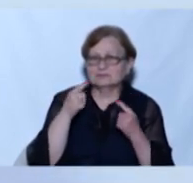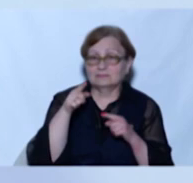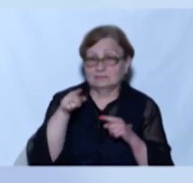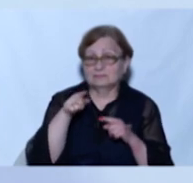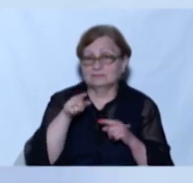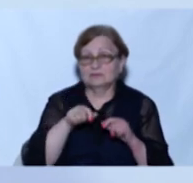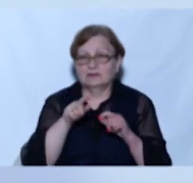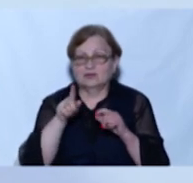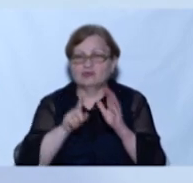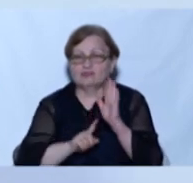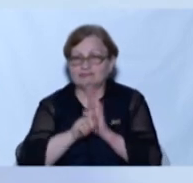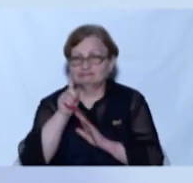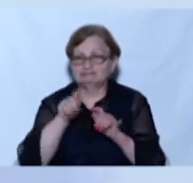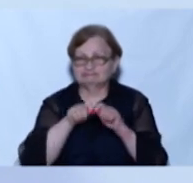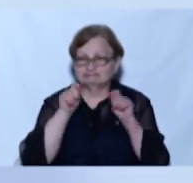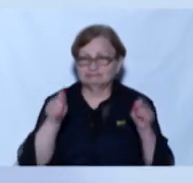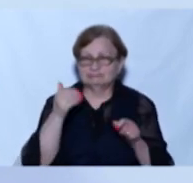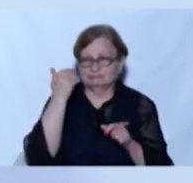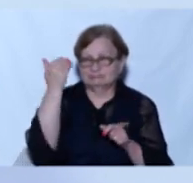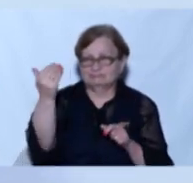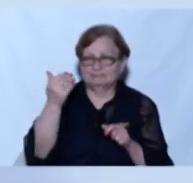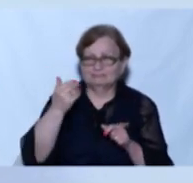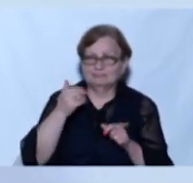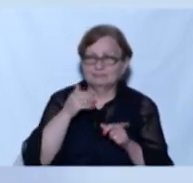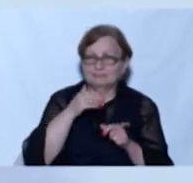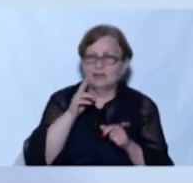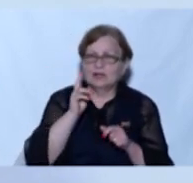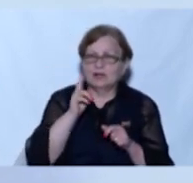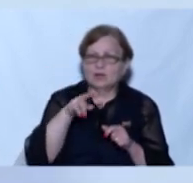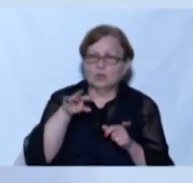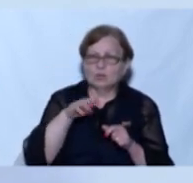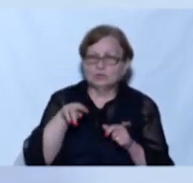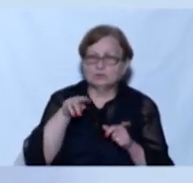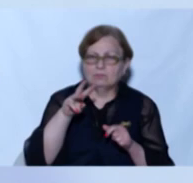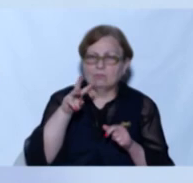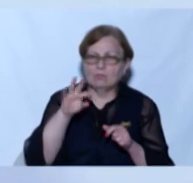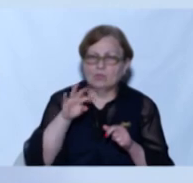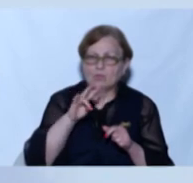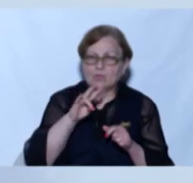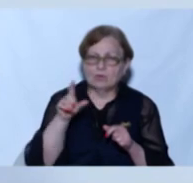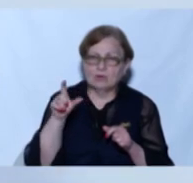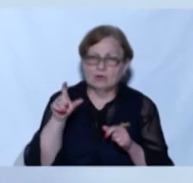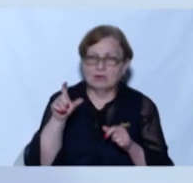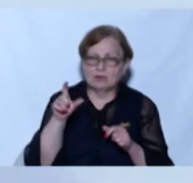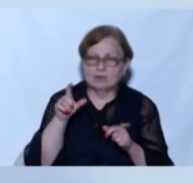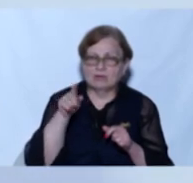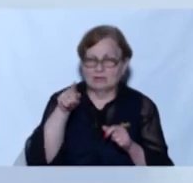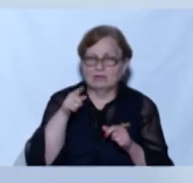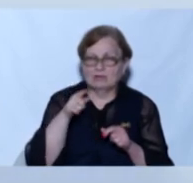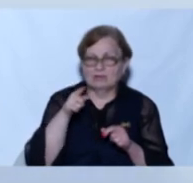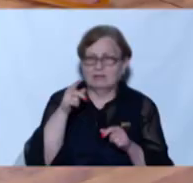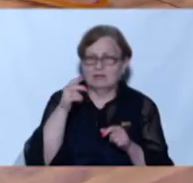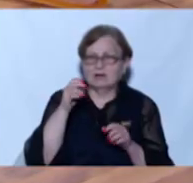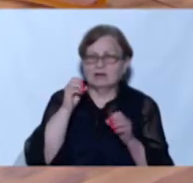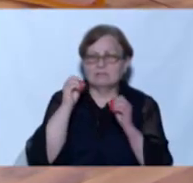ჟანრის გაჩენაში საერთოდ და თქვენ იცით ალბათ რომ კლოდ მონეს ნახაც შთაბეჭდება მზის